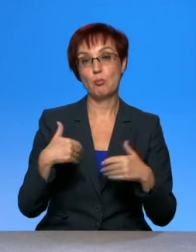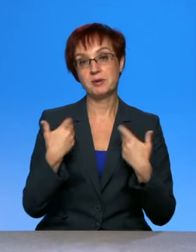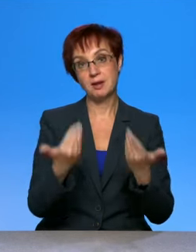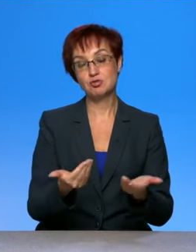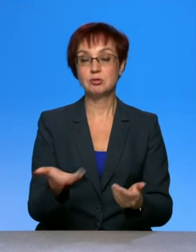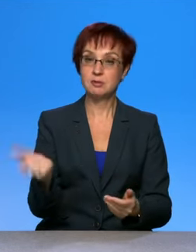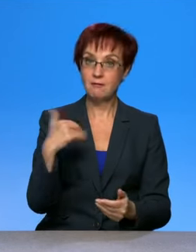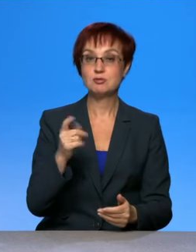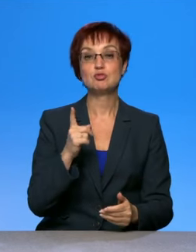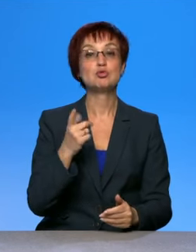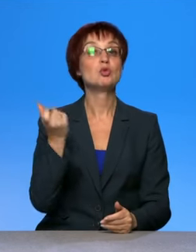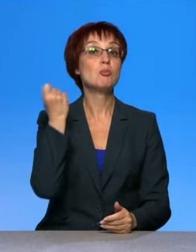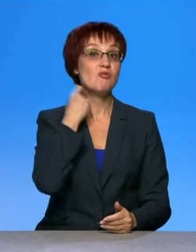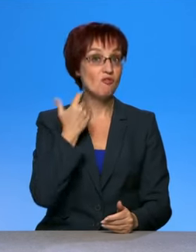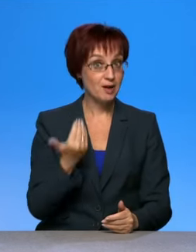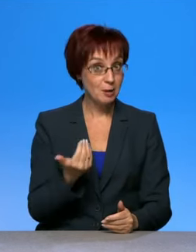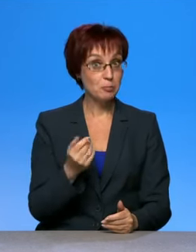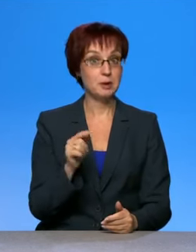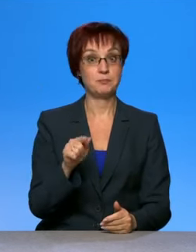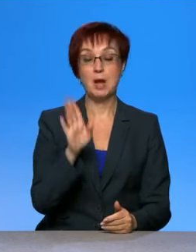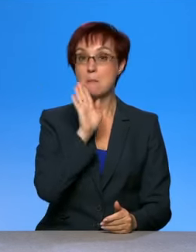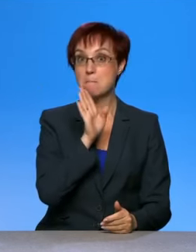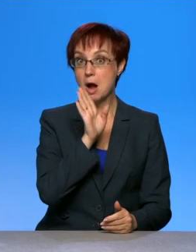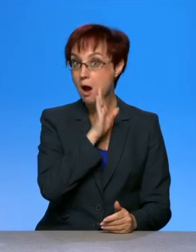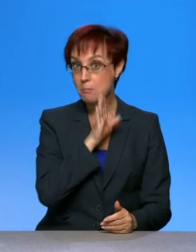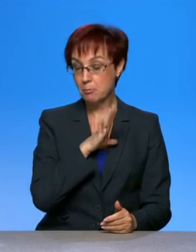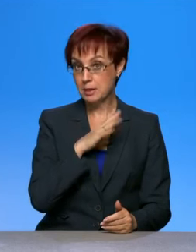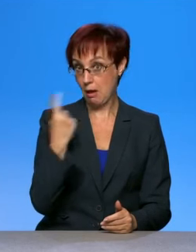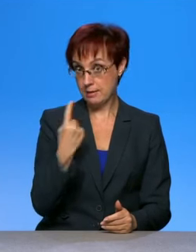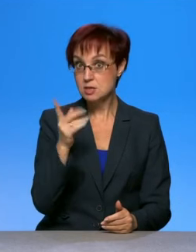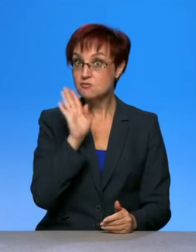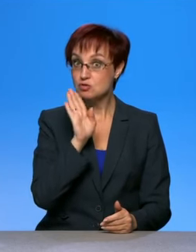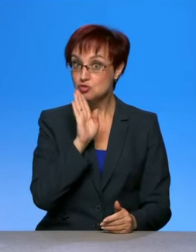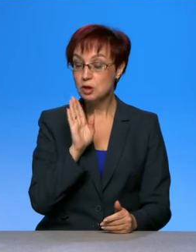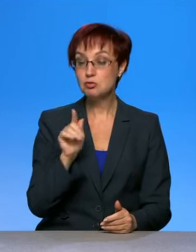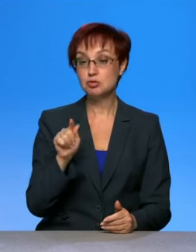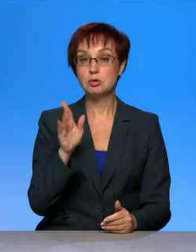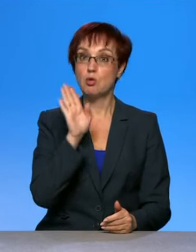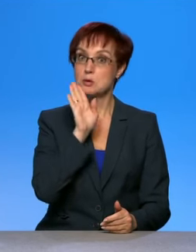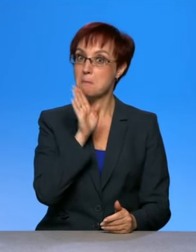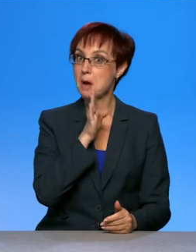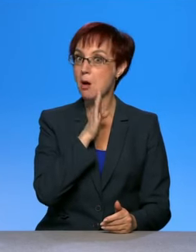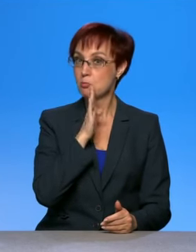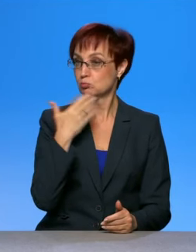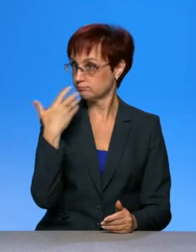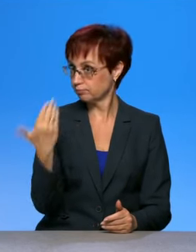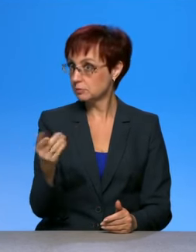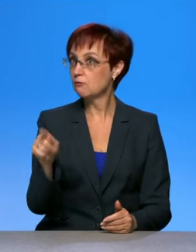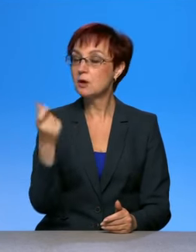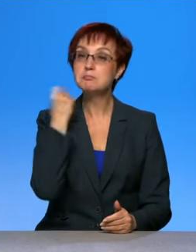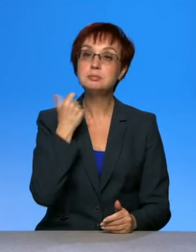к ней говорит что вы будете пить мама испуганно говорит я наверно что вы господин федеральный министр он говорит я коньяк и официанту